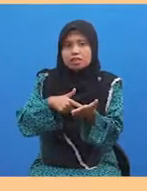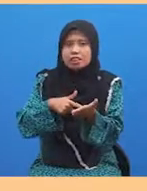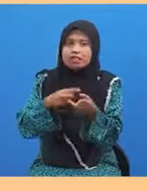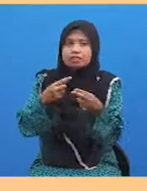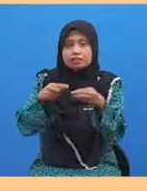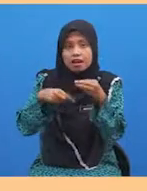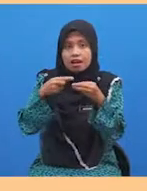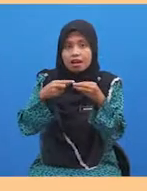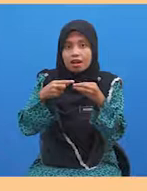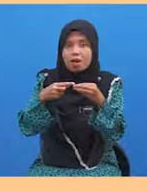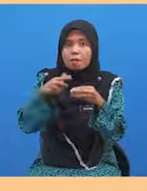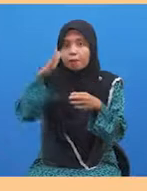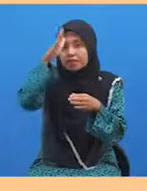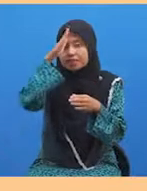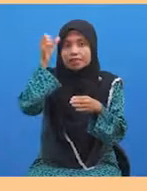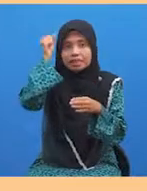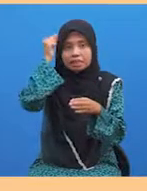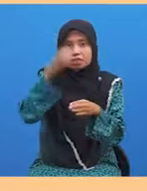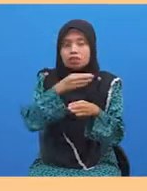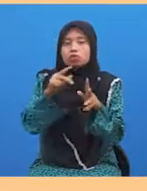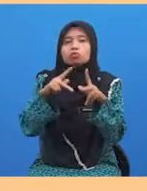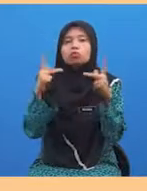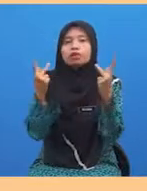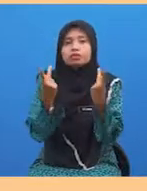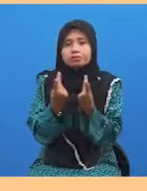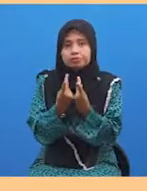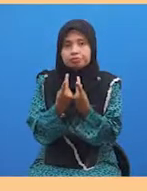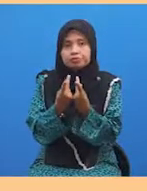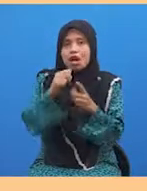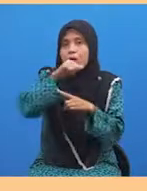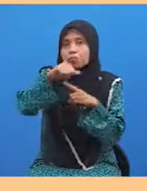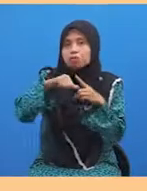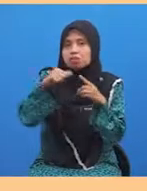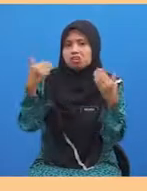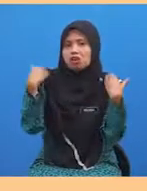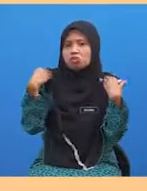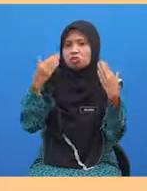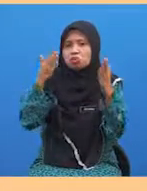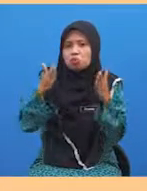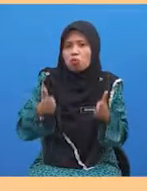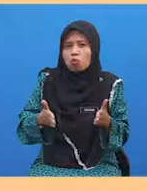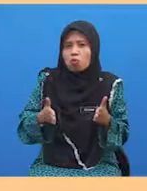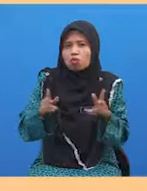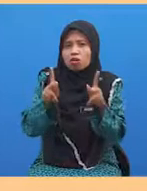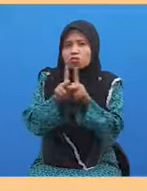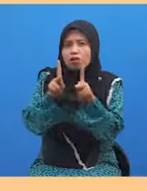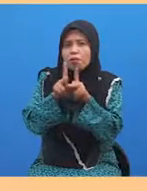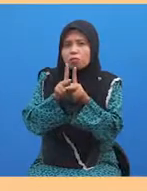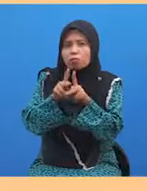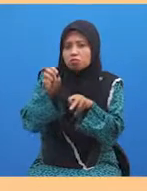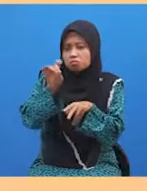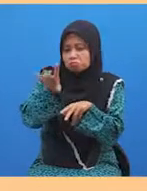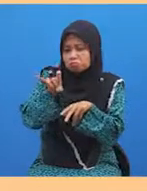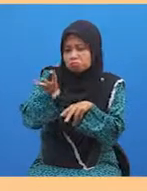nasib Pak Saidi dan keluarganya. Apabila ada hasutan daripada segelintir